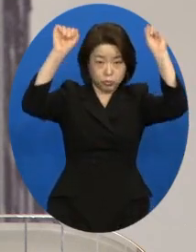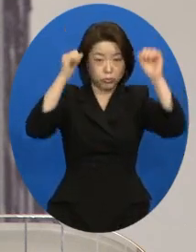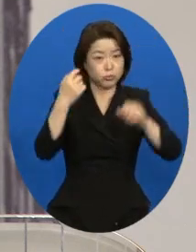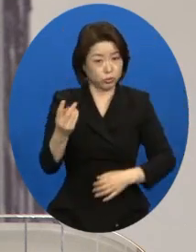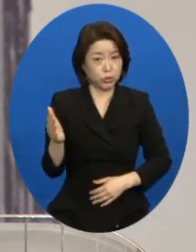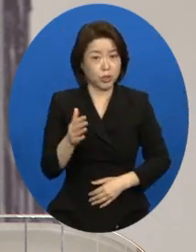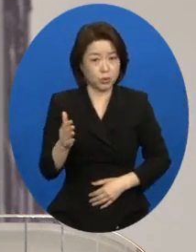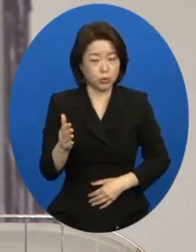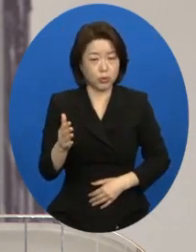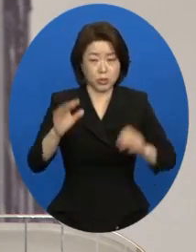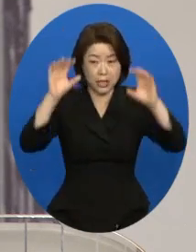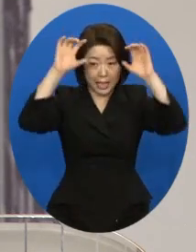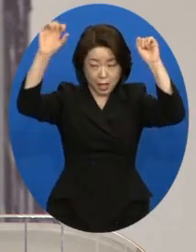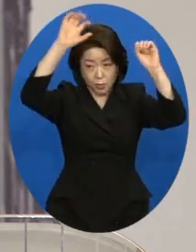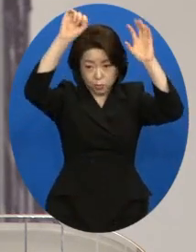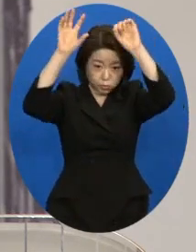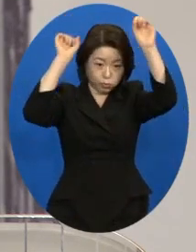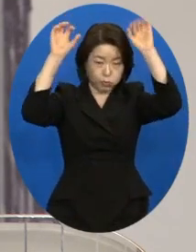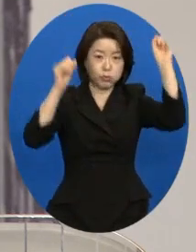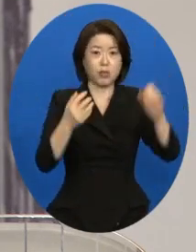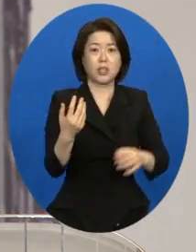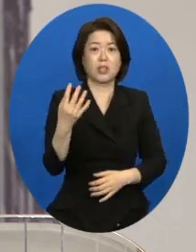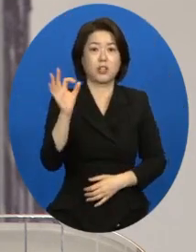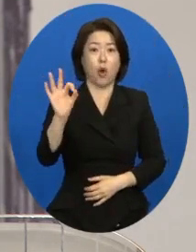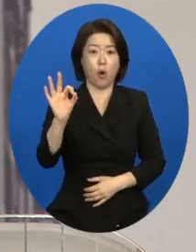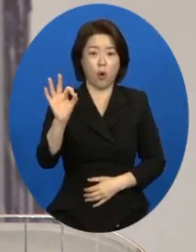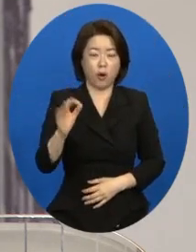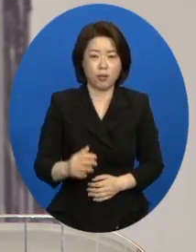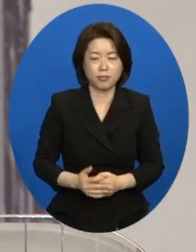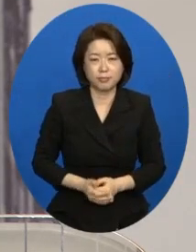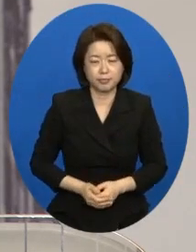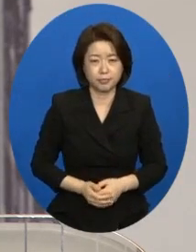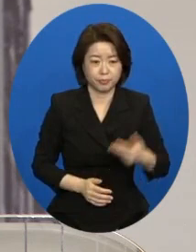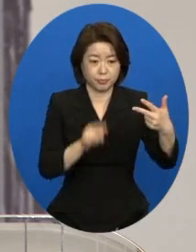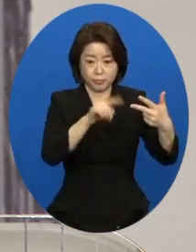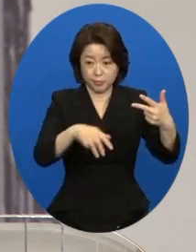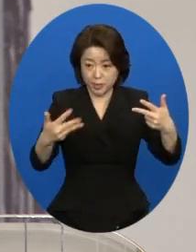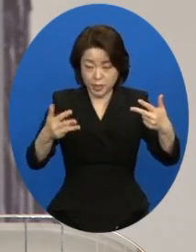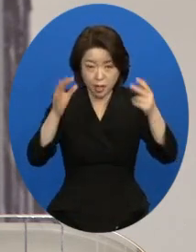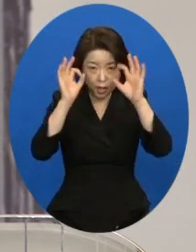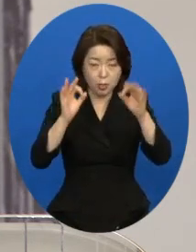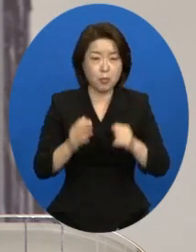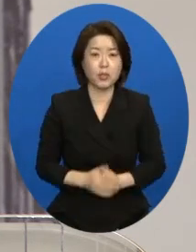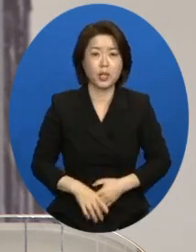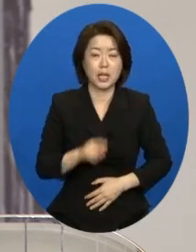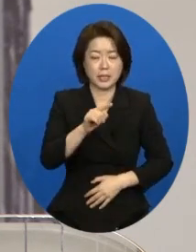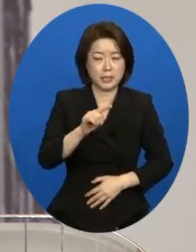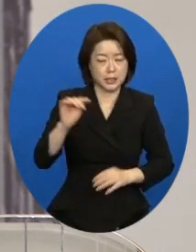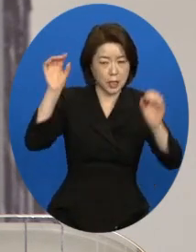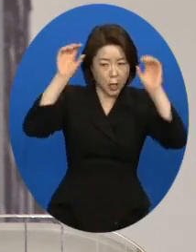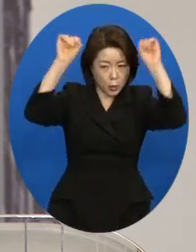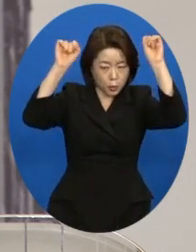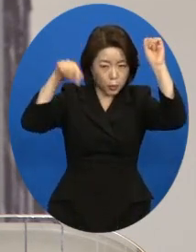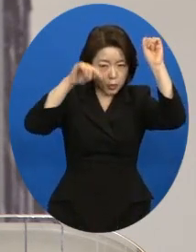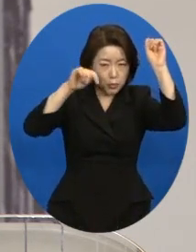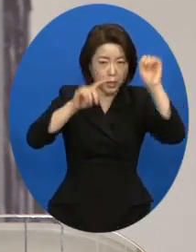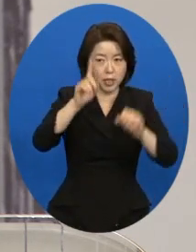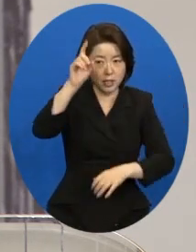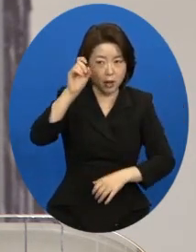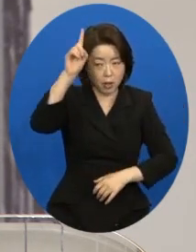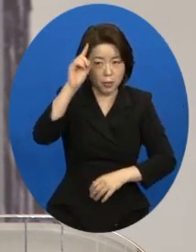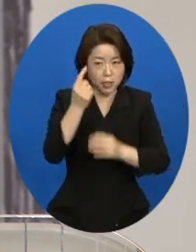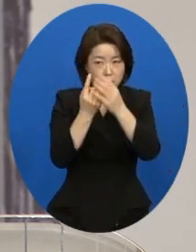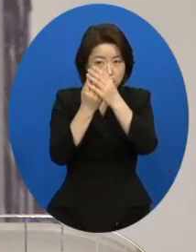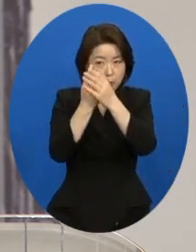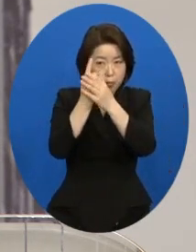근데 뿔이 열 개나 있습니다. 게다가 8절에 보니까 그 열 뿔 중에서 열한 번째 작은 뿔이